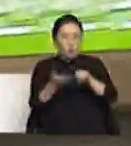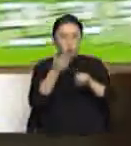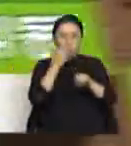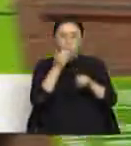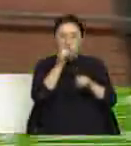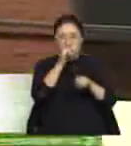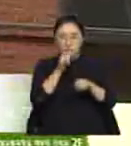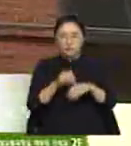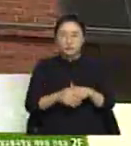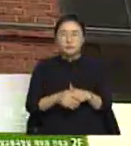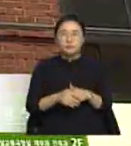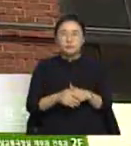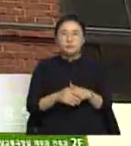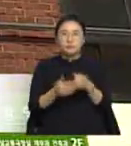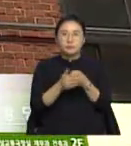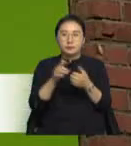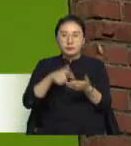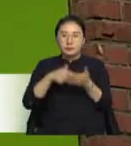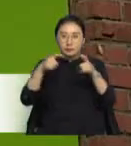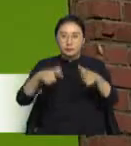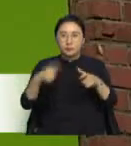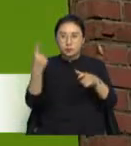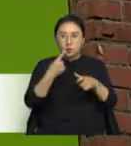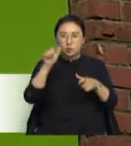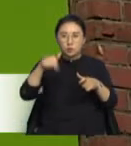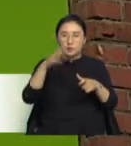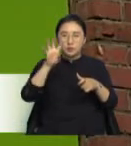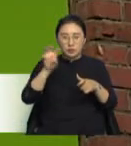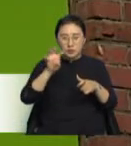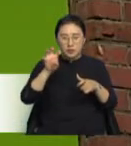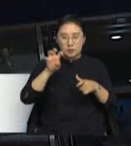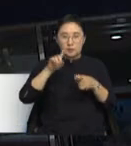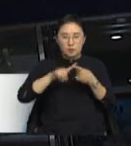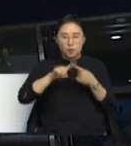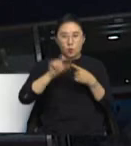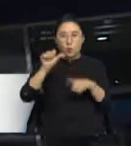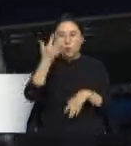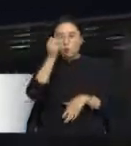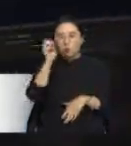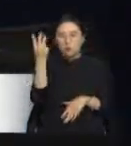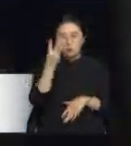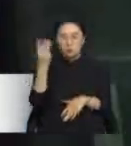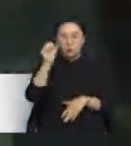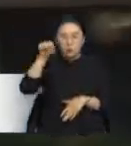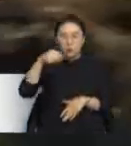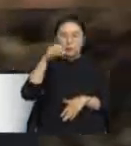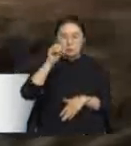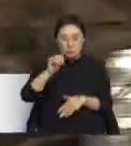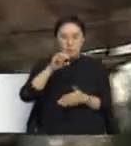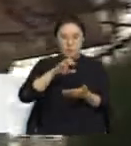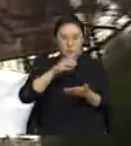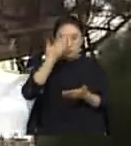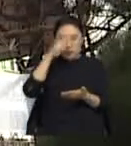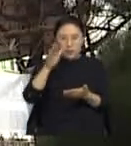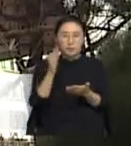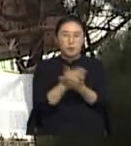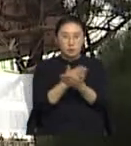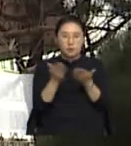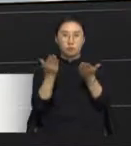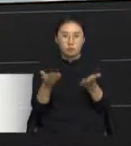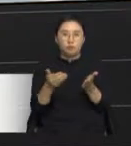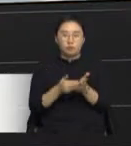했다 고 밝혔습니다 이에 따라 광진구의 1640 건에 대해 5억 3천 5백만원 의도로 저녁 를 감면 할